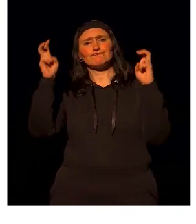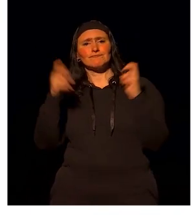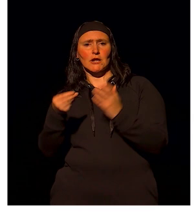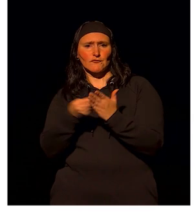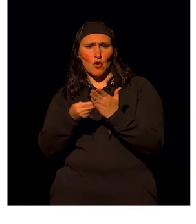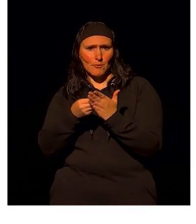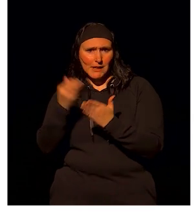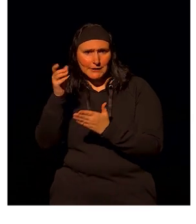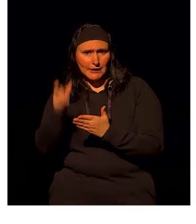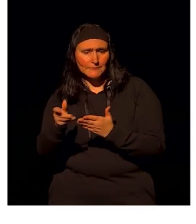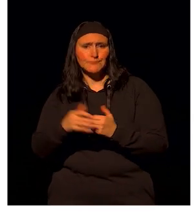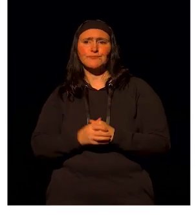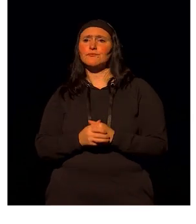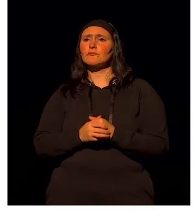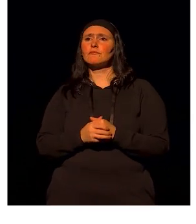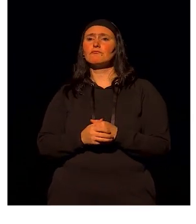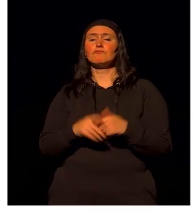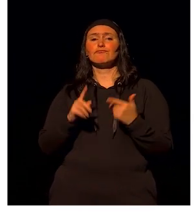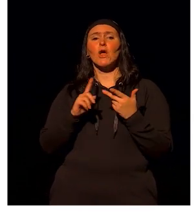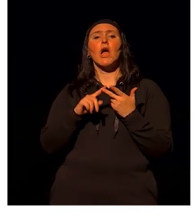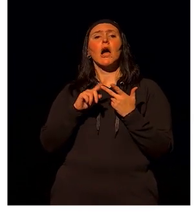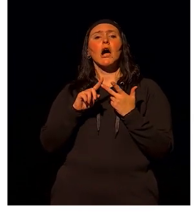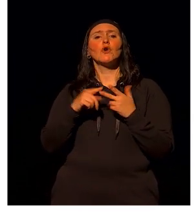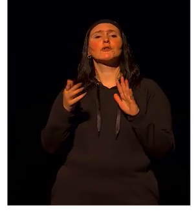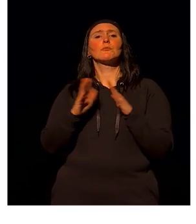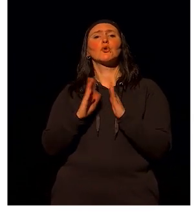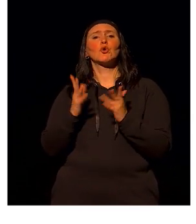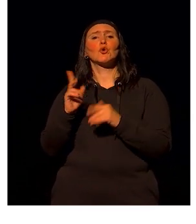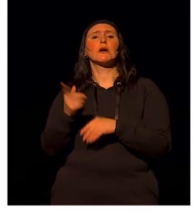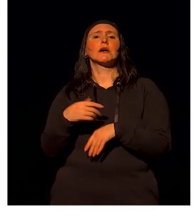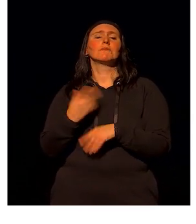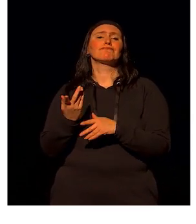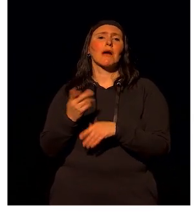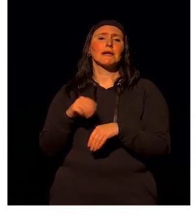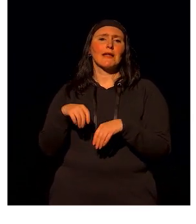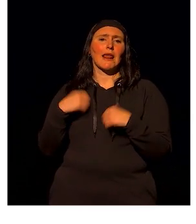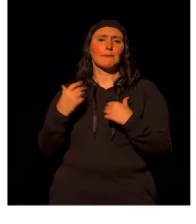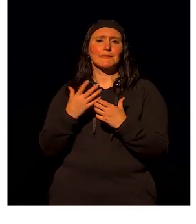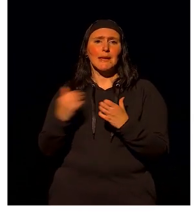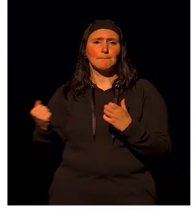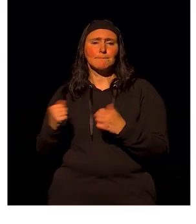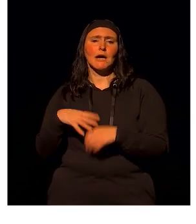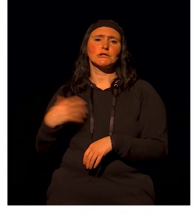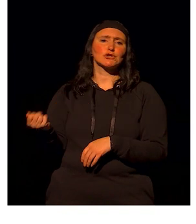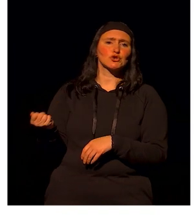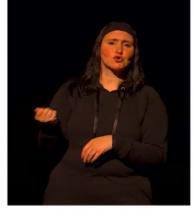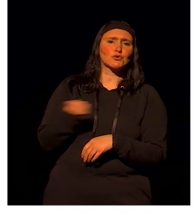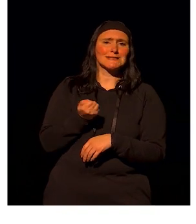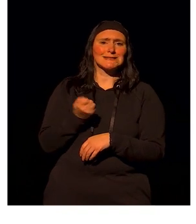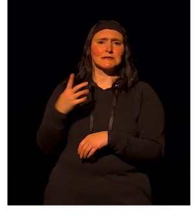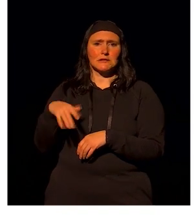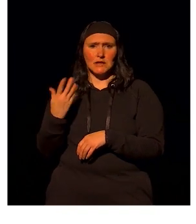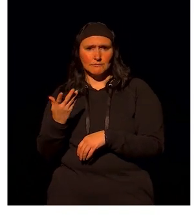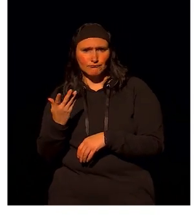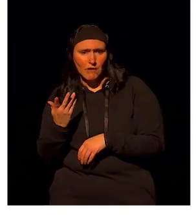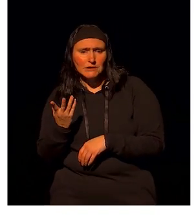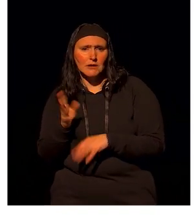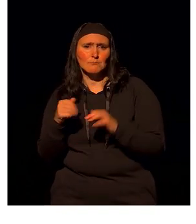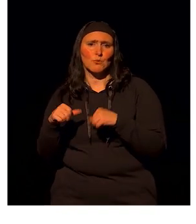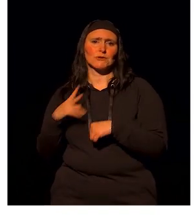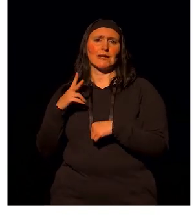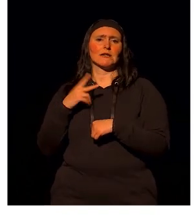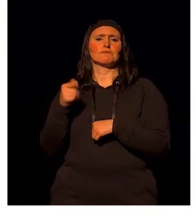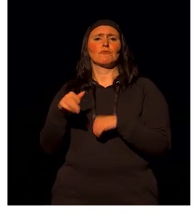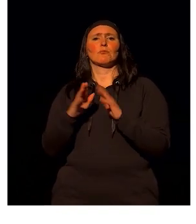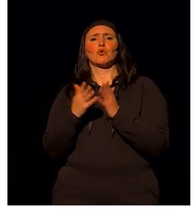Auch nicht zu vergessen, das Buch Das Leben nehmen, Suizid in der Moderne von 2017. Und vielleicht, weil es um